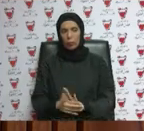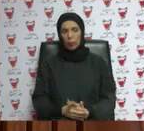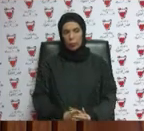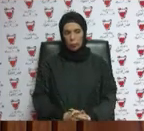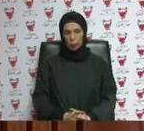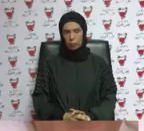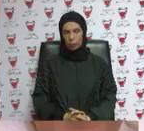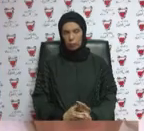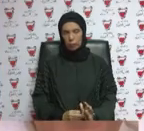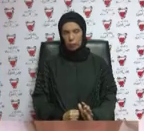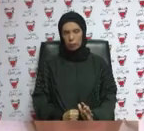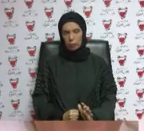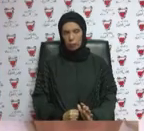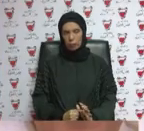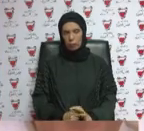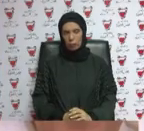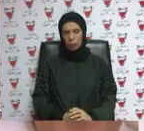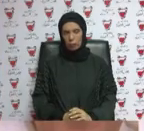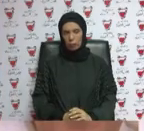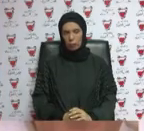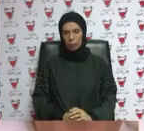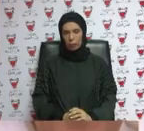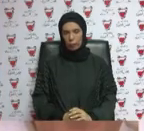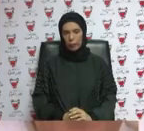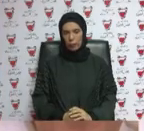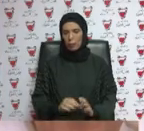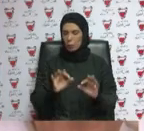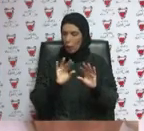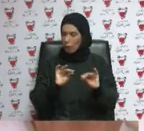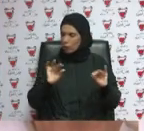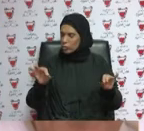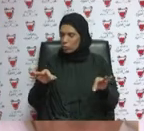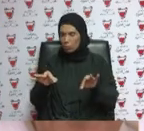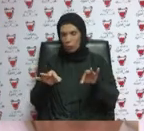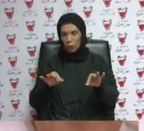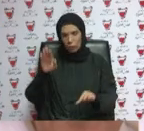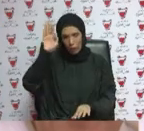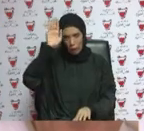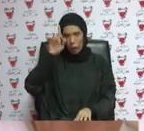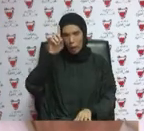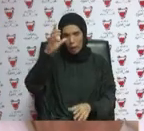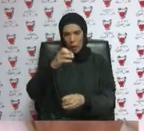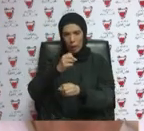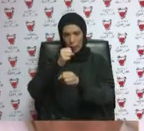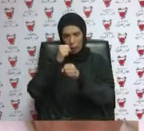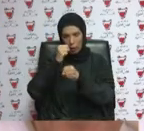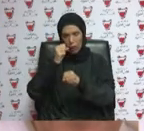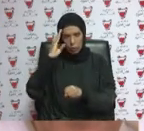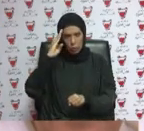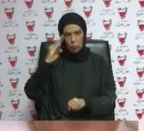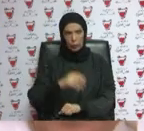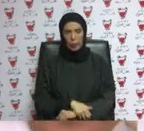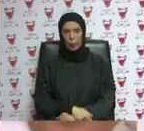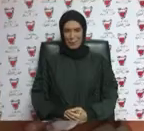وعلى رأس هرمها سيدي صاحب الجلالة الملك الله يحفظه وديم عزه. شكرا سيدي